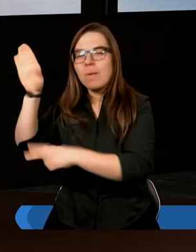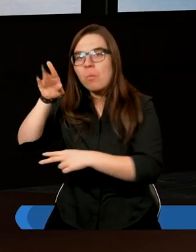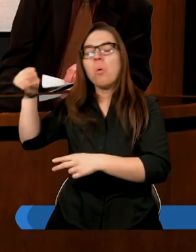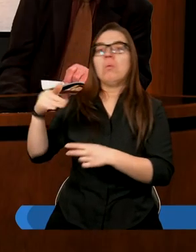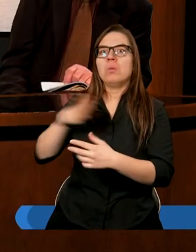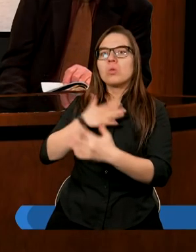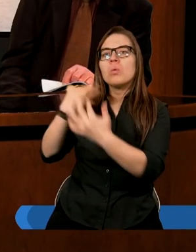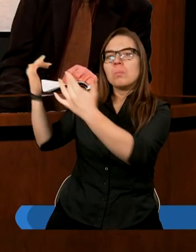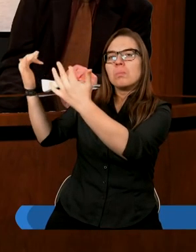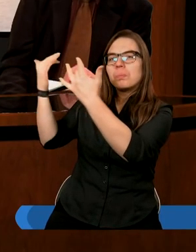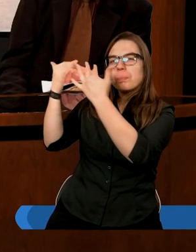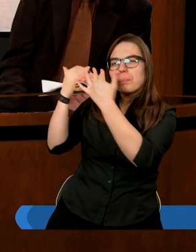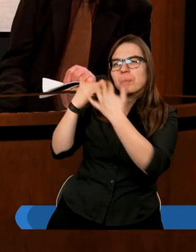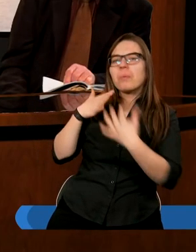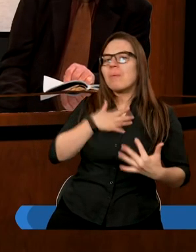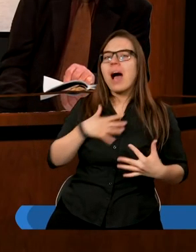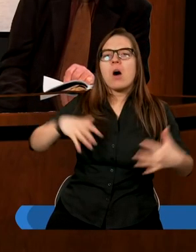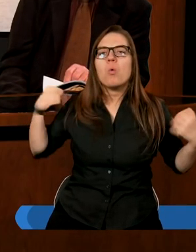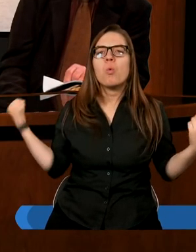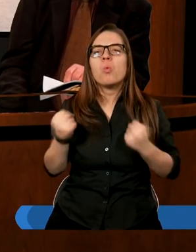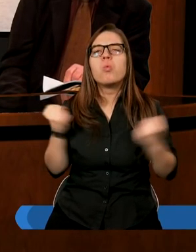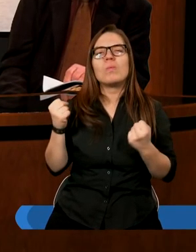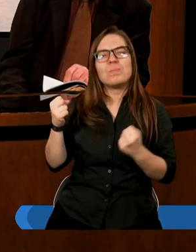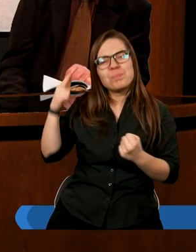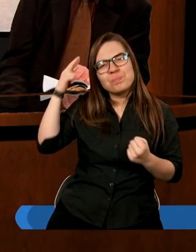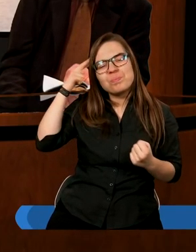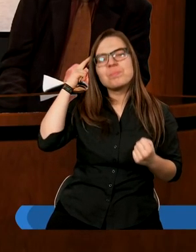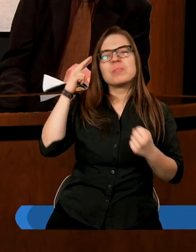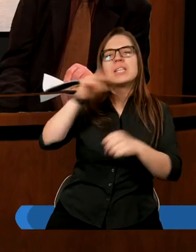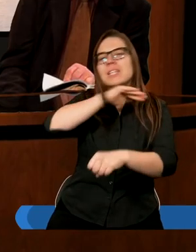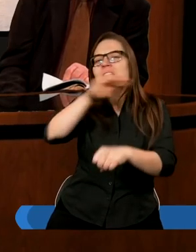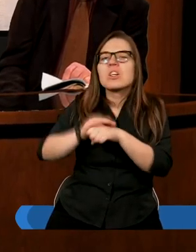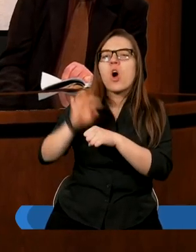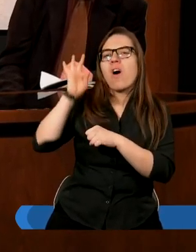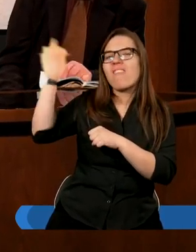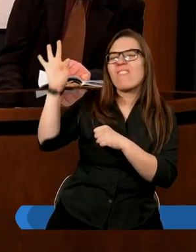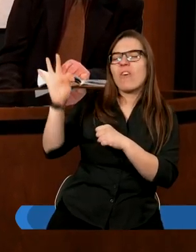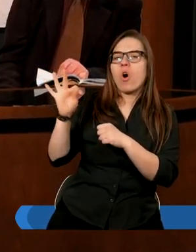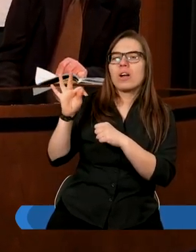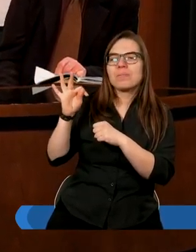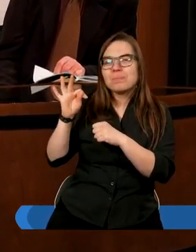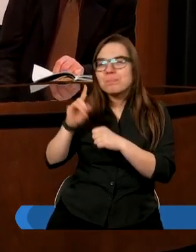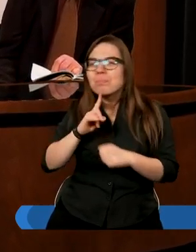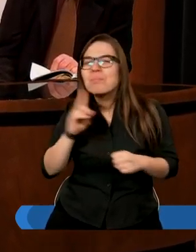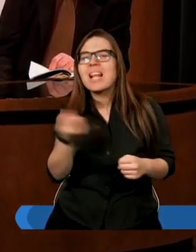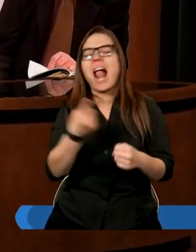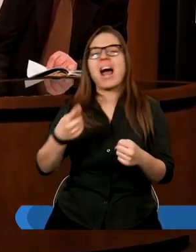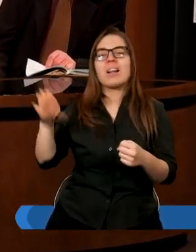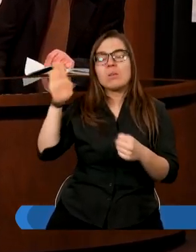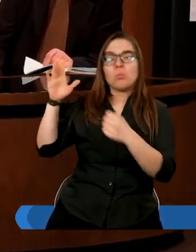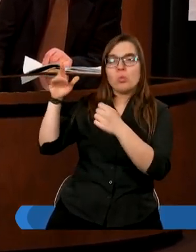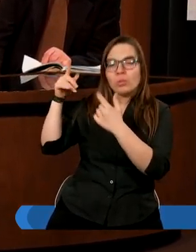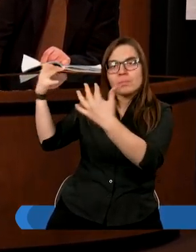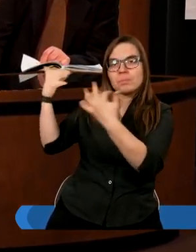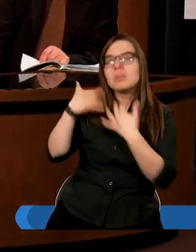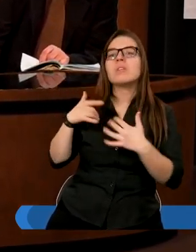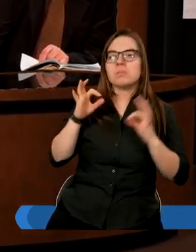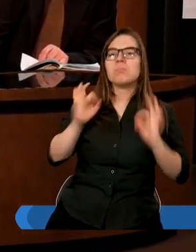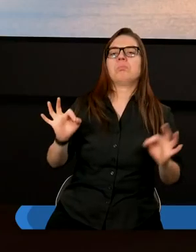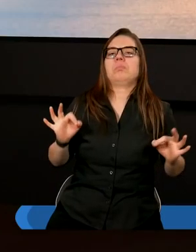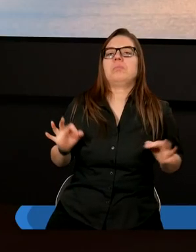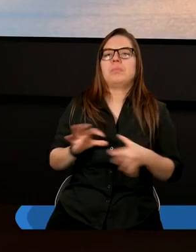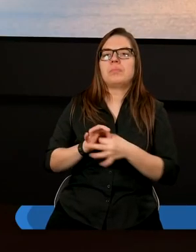tak czynić, żeby to było zgodne z Bożym zaleceniem, które jest Słowie Bożym. Tak,